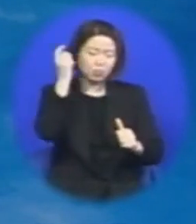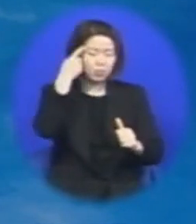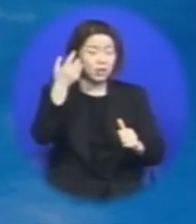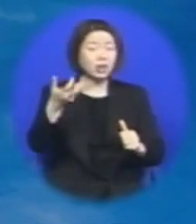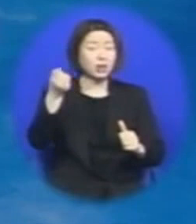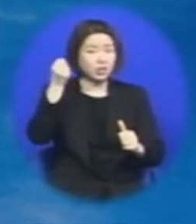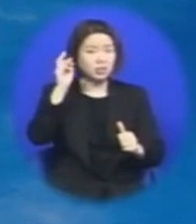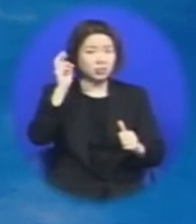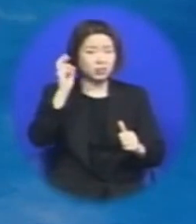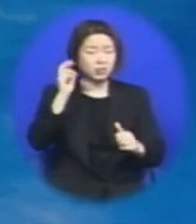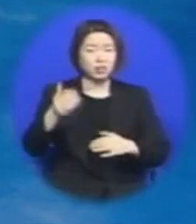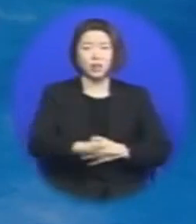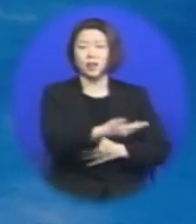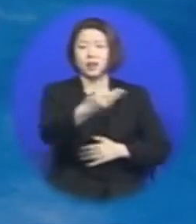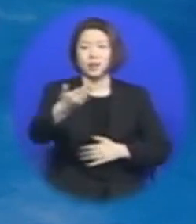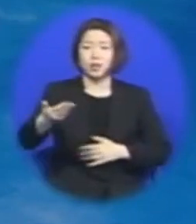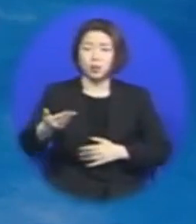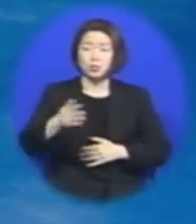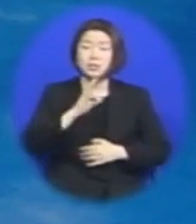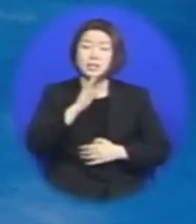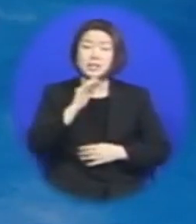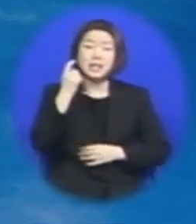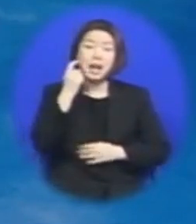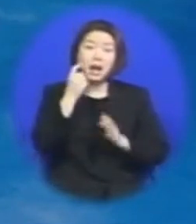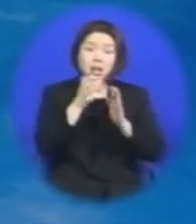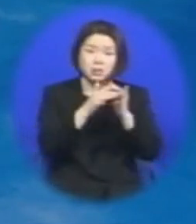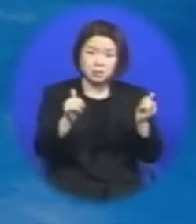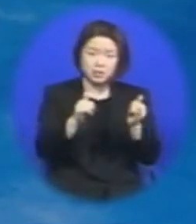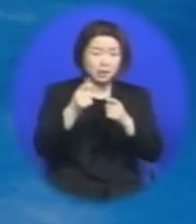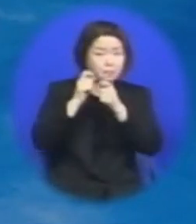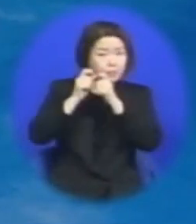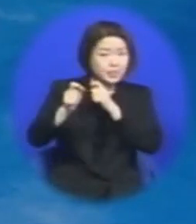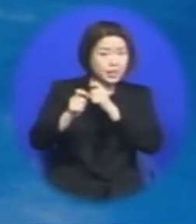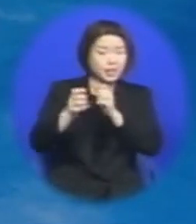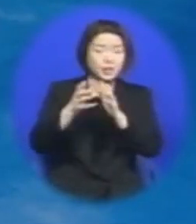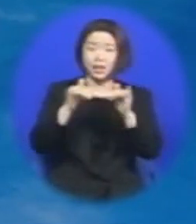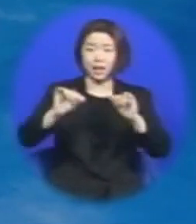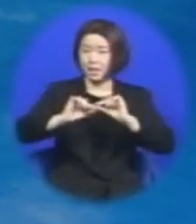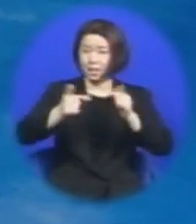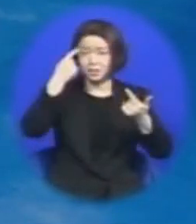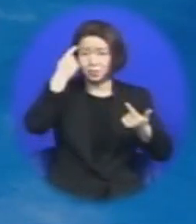받는다 여러분 여러분은 진짜 거짓말장이 사기꾼